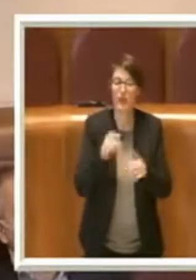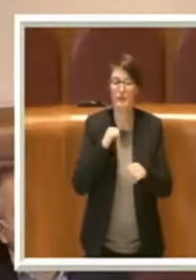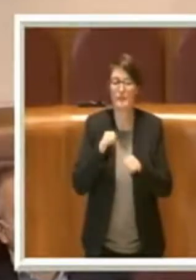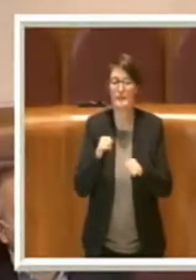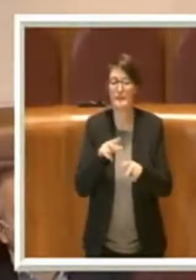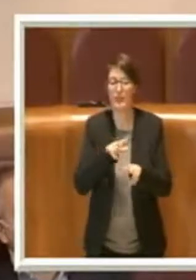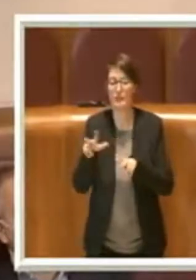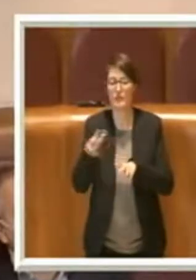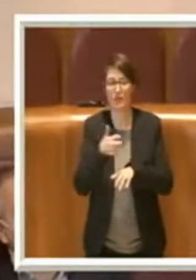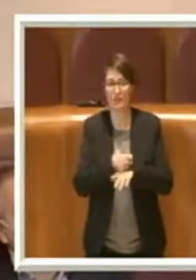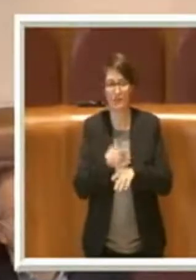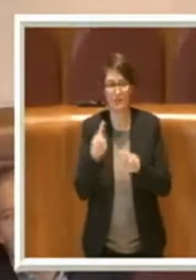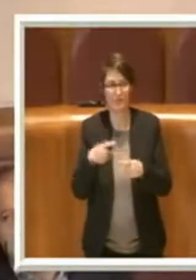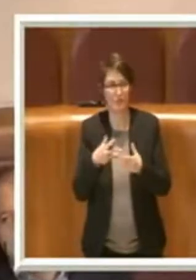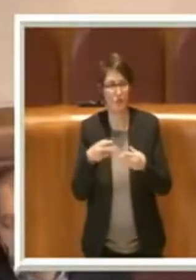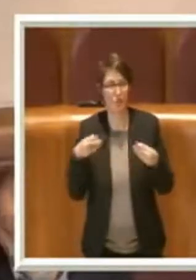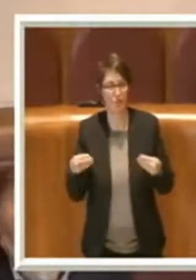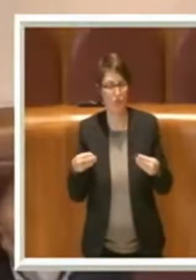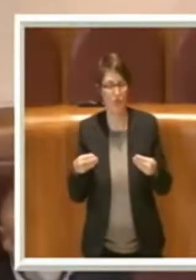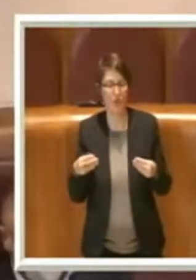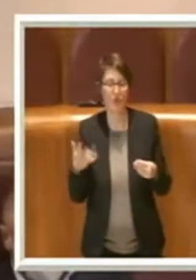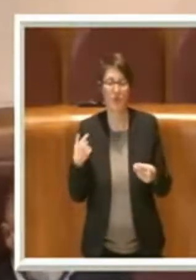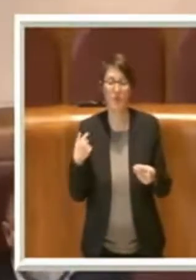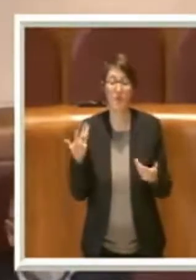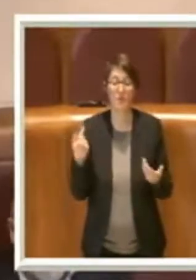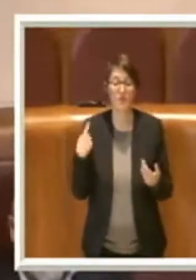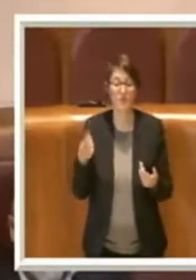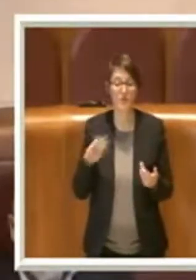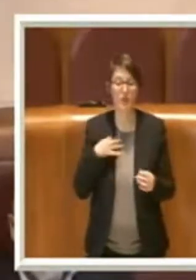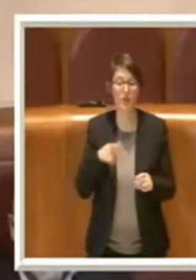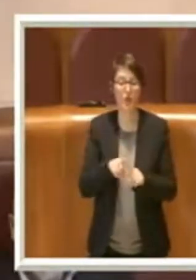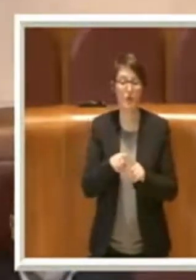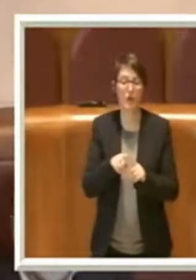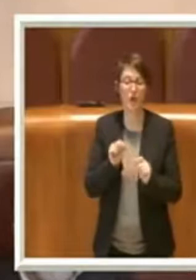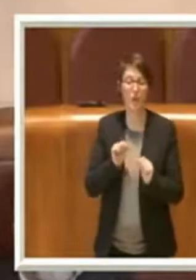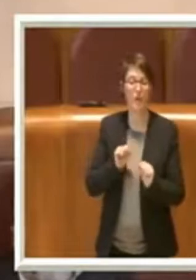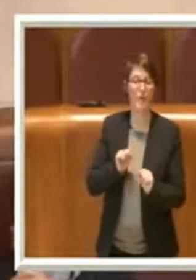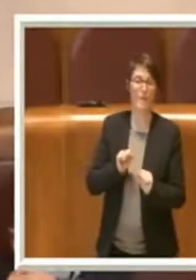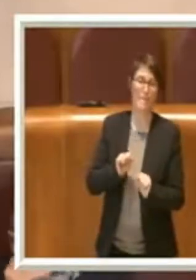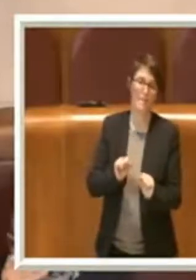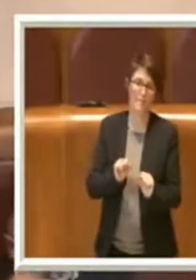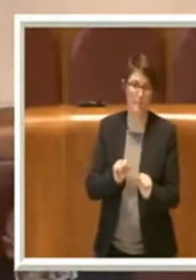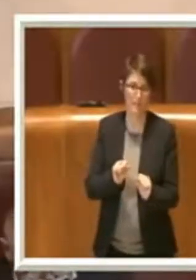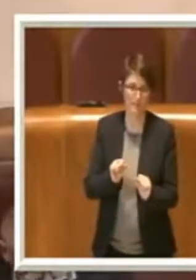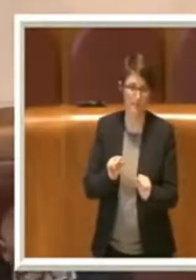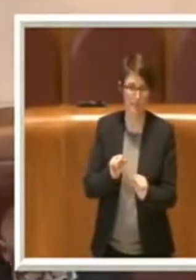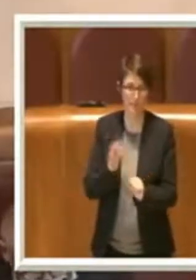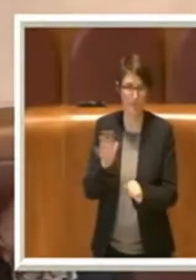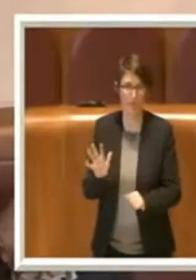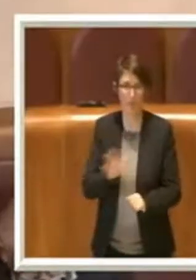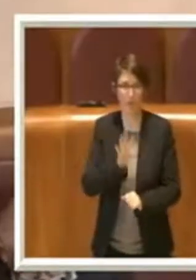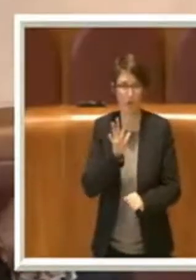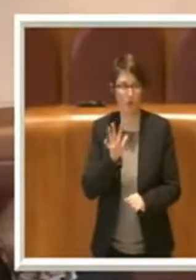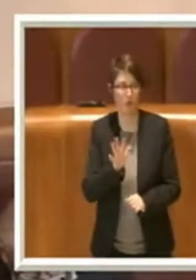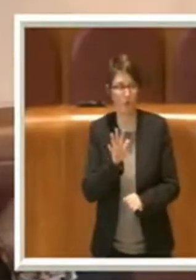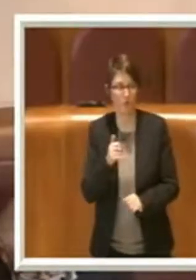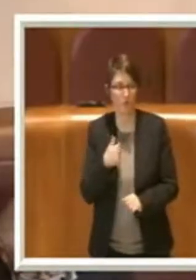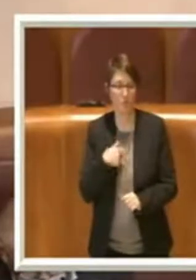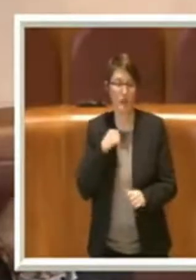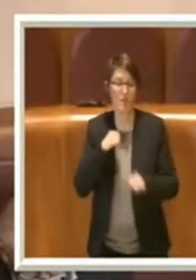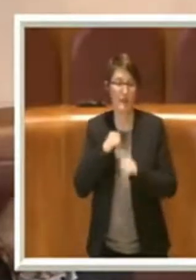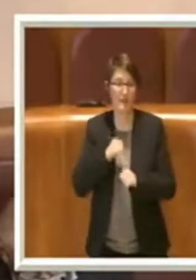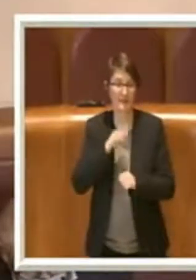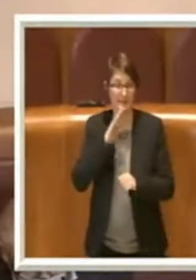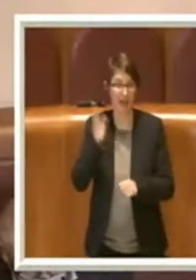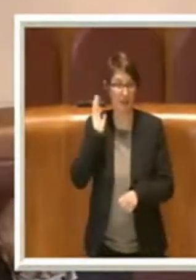stato sempre in qualche modo osteggiato, forse per volontà ovviamente delle passate amministrazioni